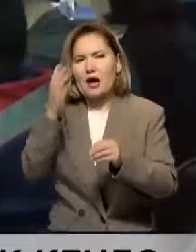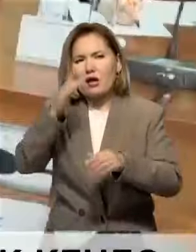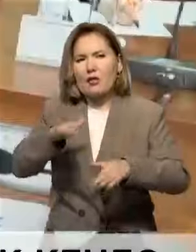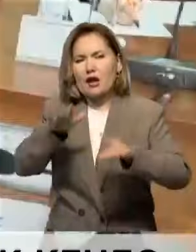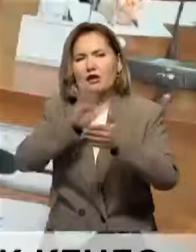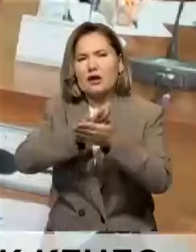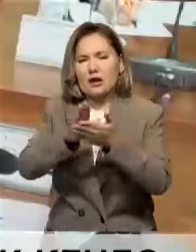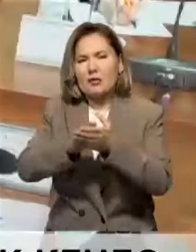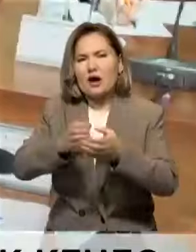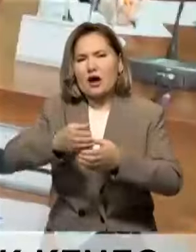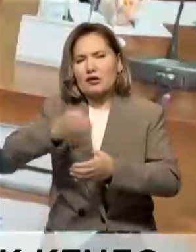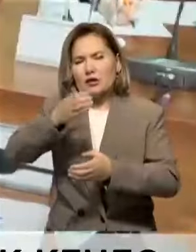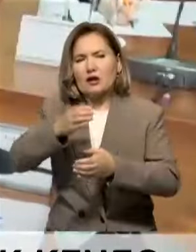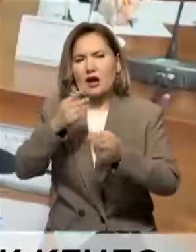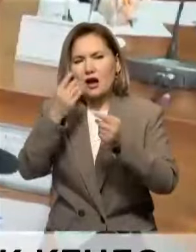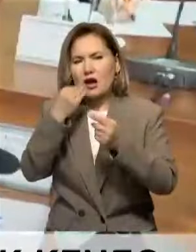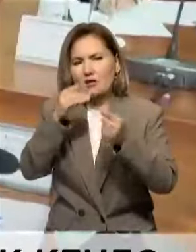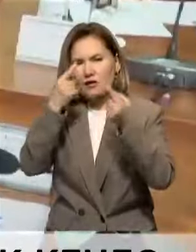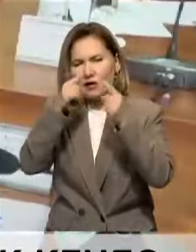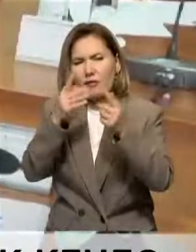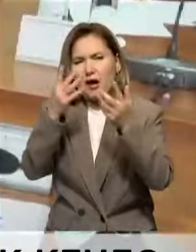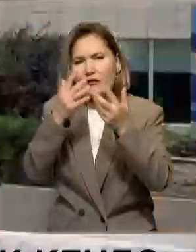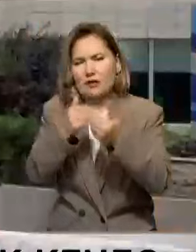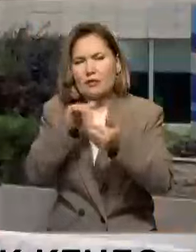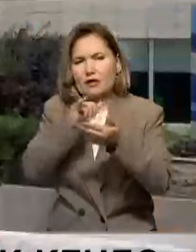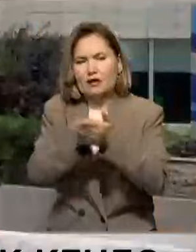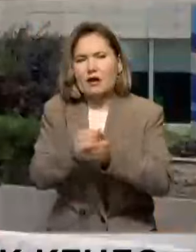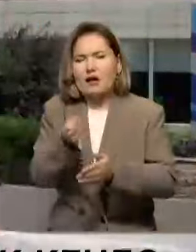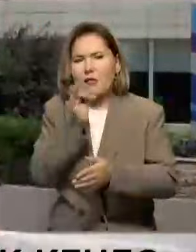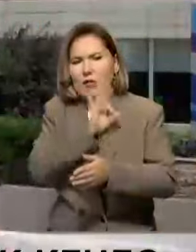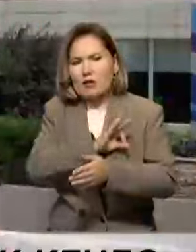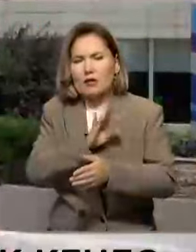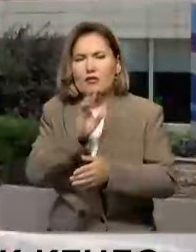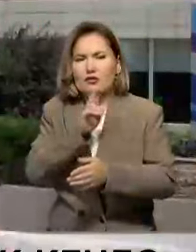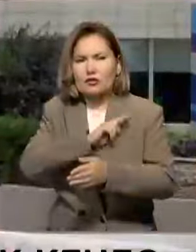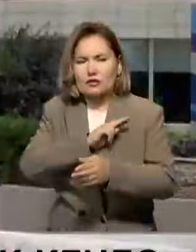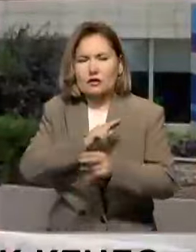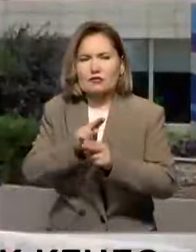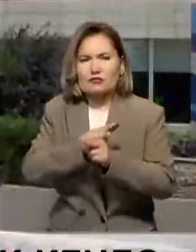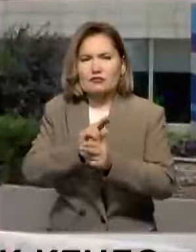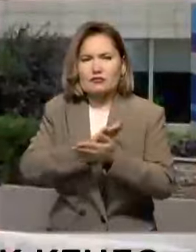заманауи технологияларды пайдалануда. Мерей Баят, Ербол Абишев, Павлодар облысы, 24 кезе.